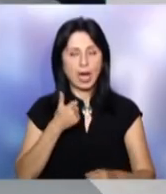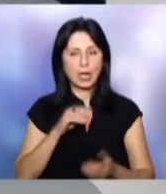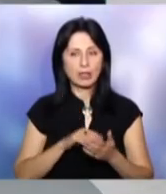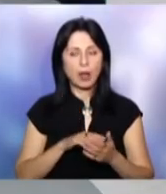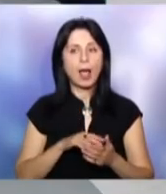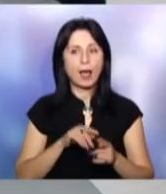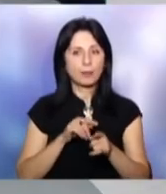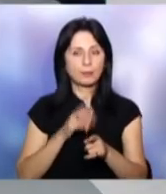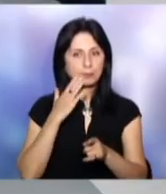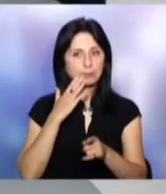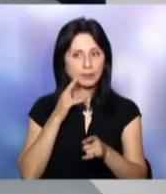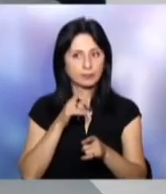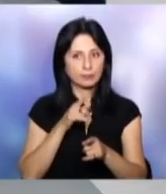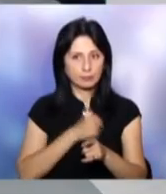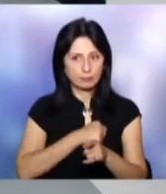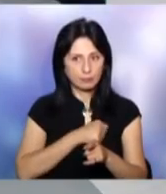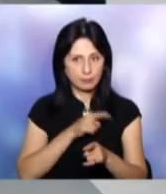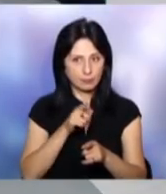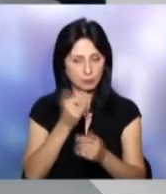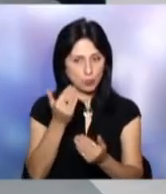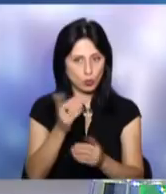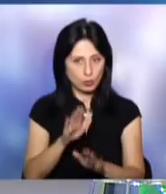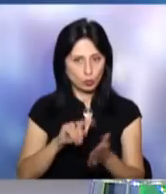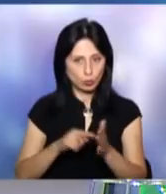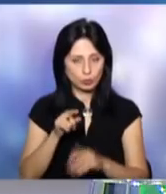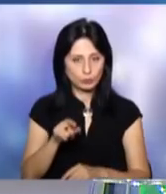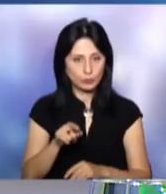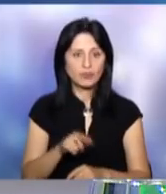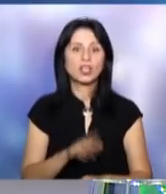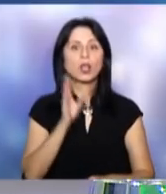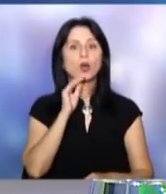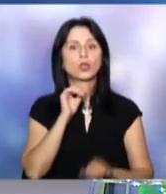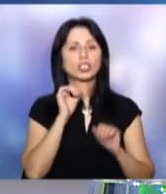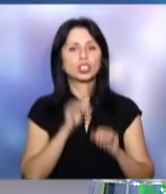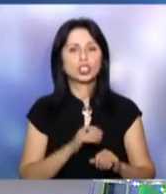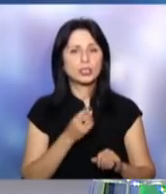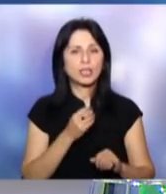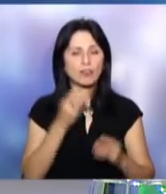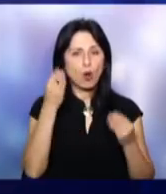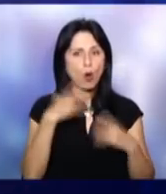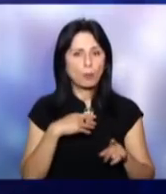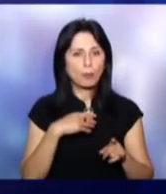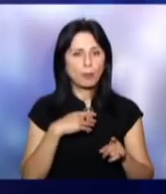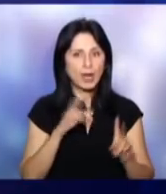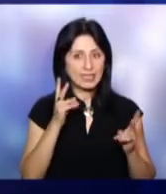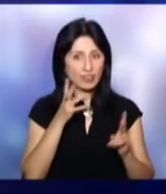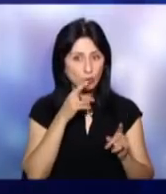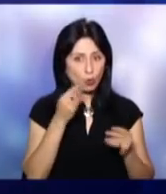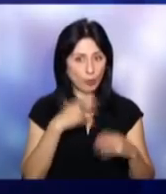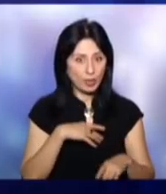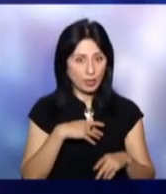დავაფიქსირო, როდის მიჩქარდება კიდევ გული დავშათ ასეთ სიტუაციაში. როდის შეიძლება კიდევ გაოფლიანდე ცეკვის